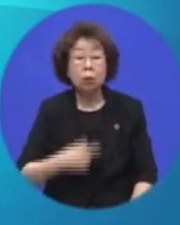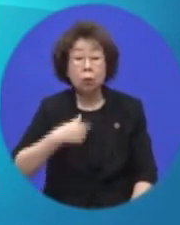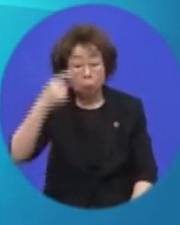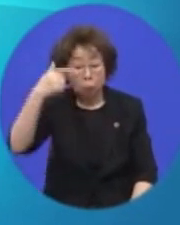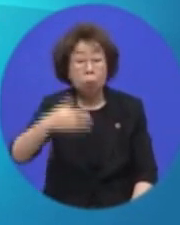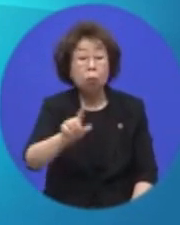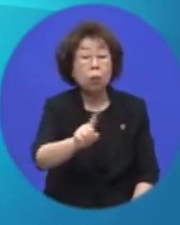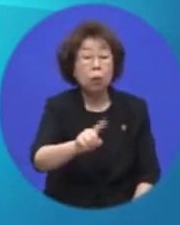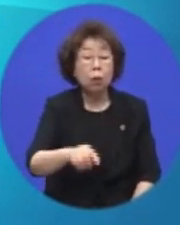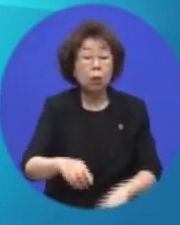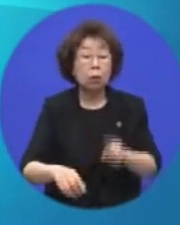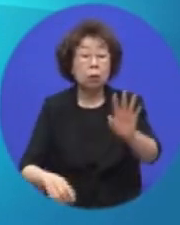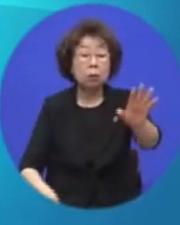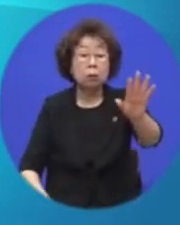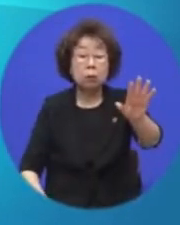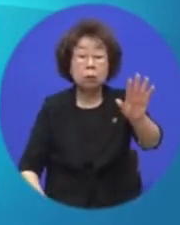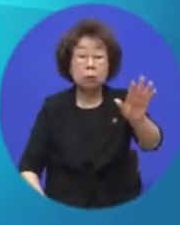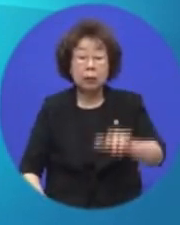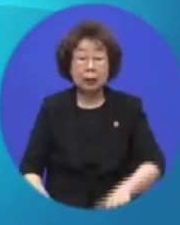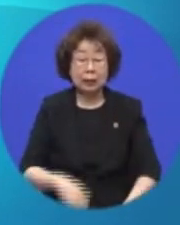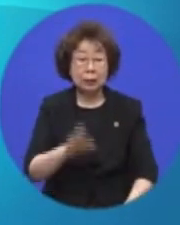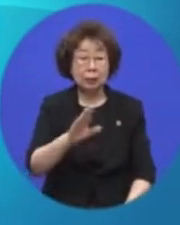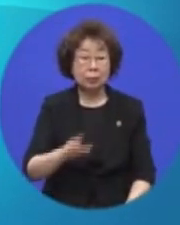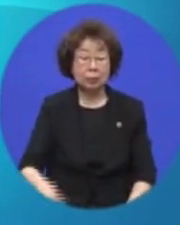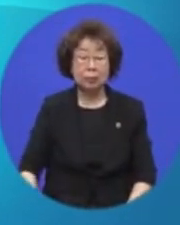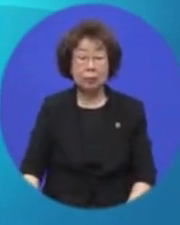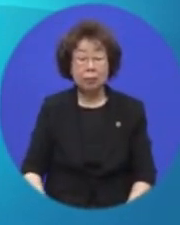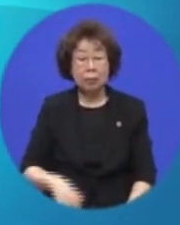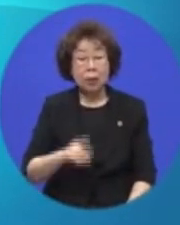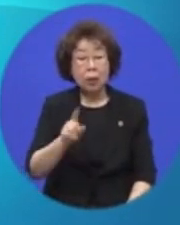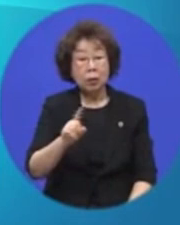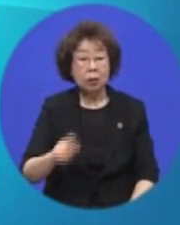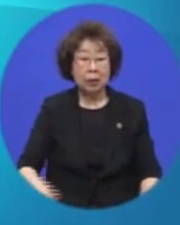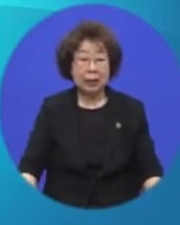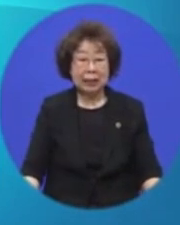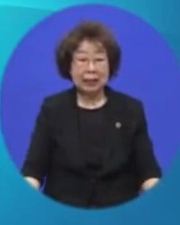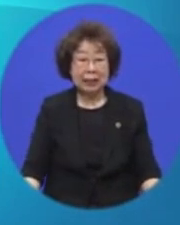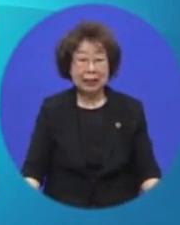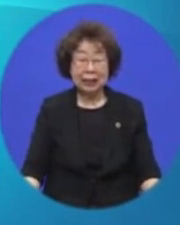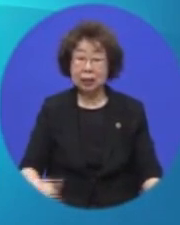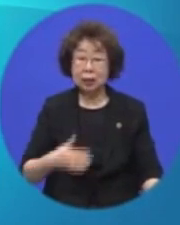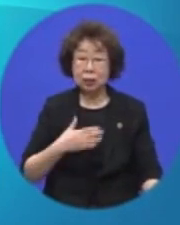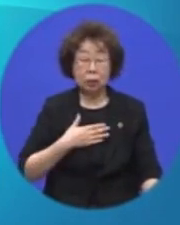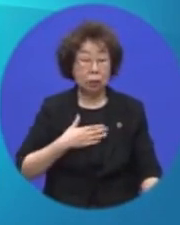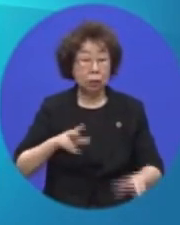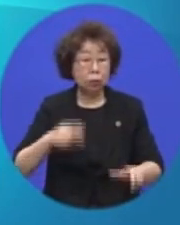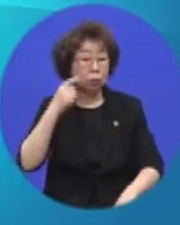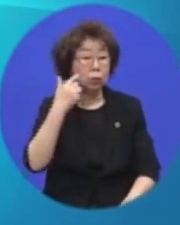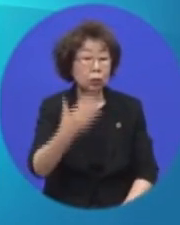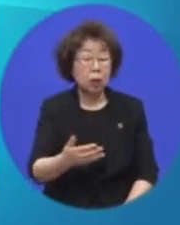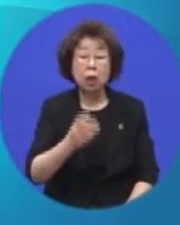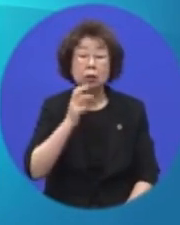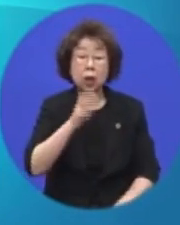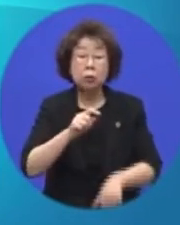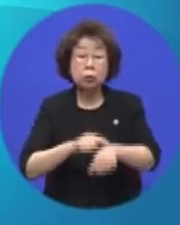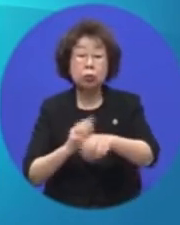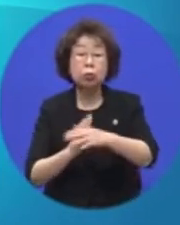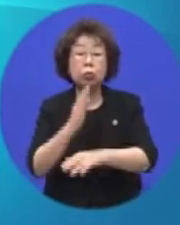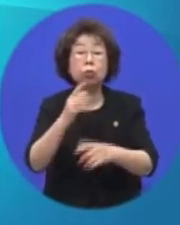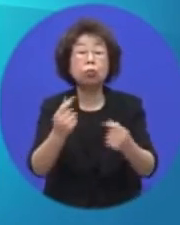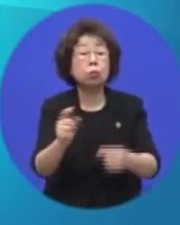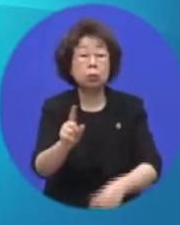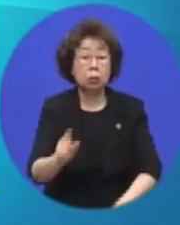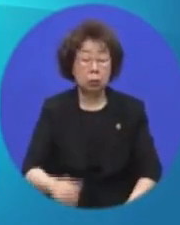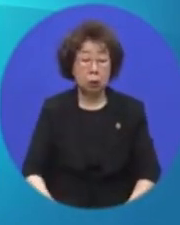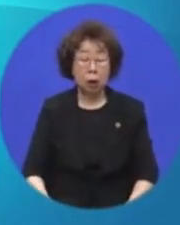기본소득 이라고도 4 회원 음식점이 모여 줘야 지원금 이라고도 하죠 제가 지금 질문합니다 아니 31조 로 워치 서열을